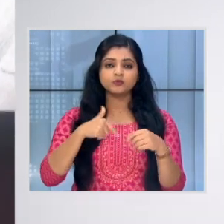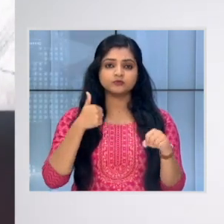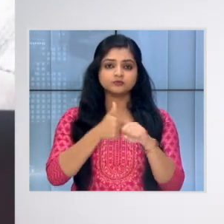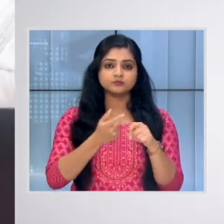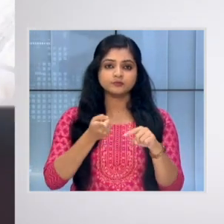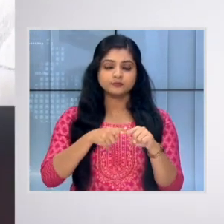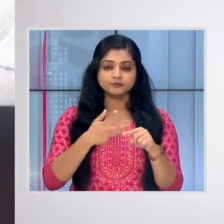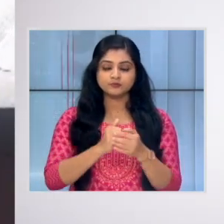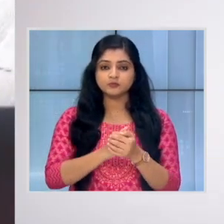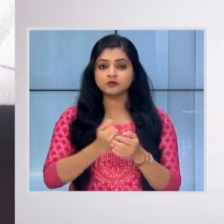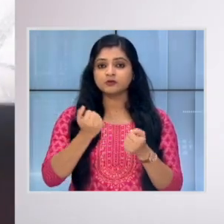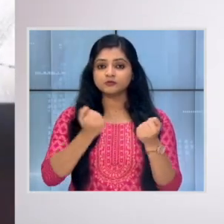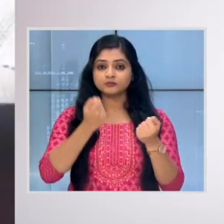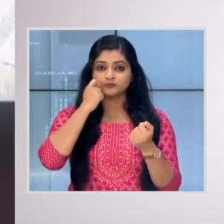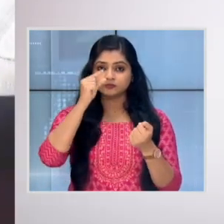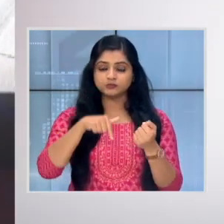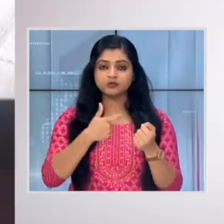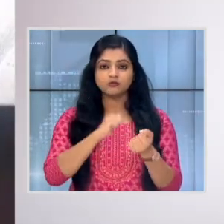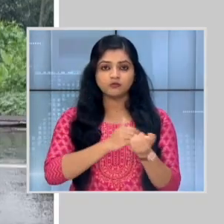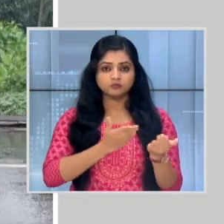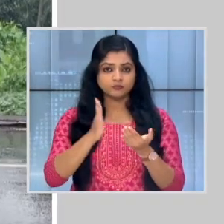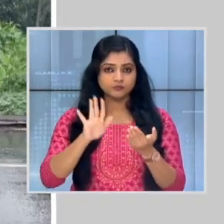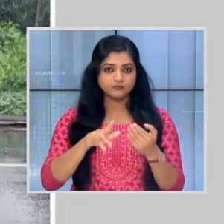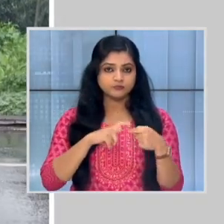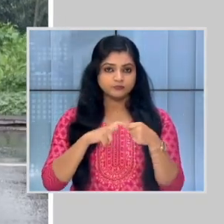അപകടം? ഈ യാത്രക്കാരൻ ചികിത്സയിലാണോ?